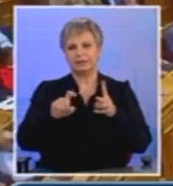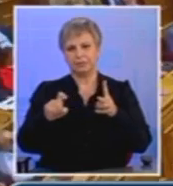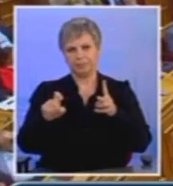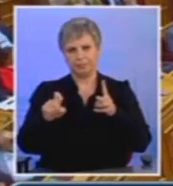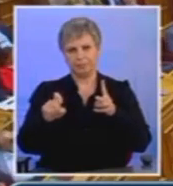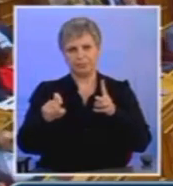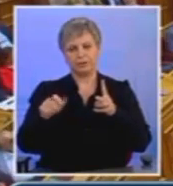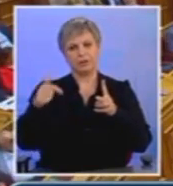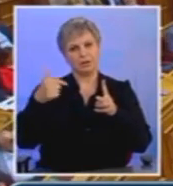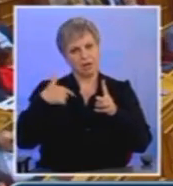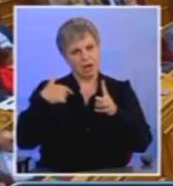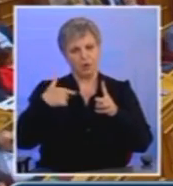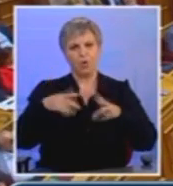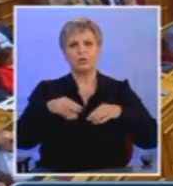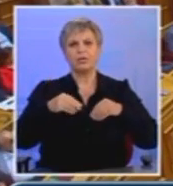άτακτη